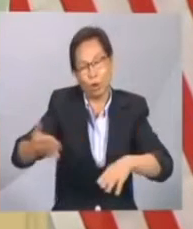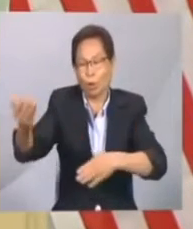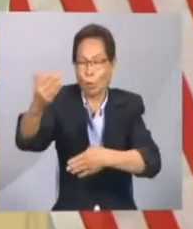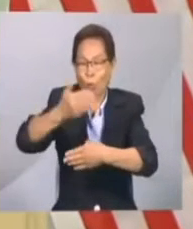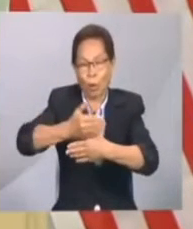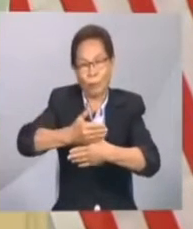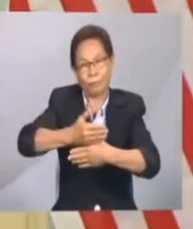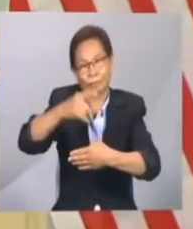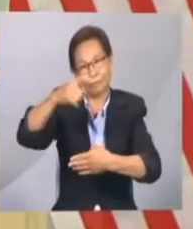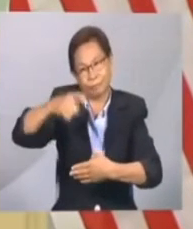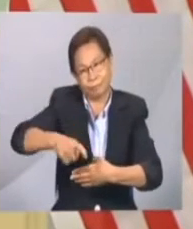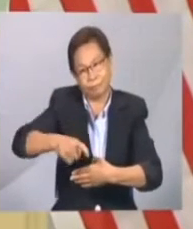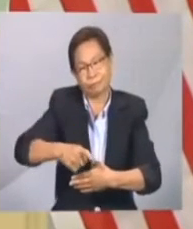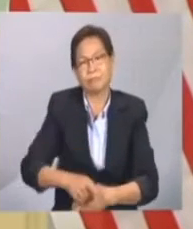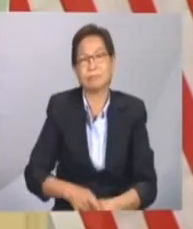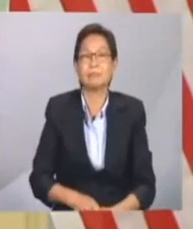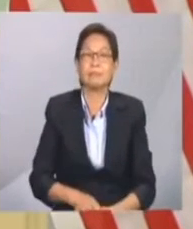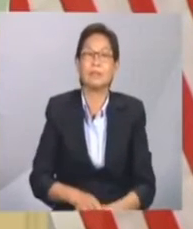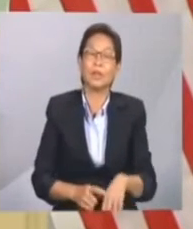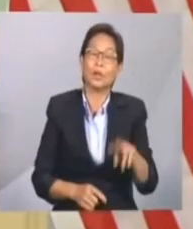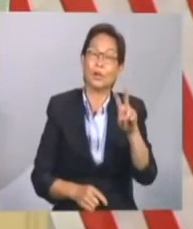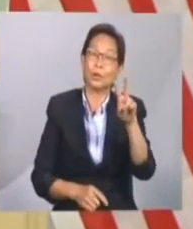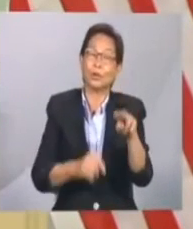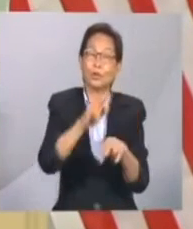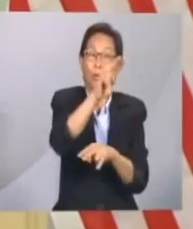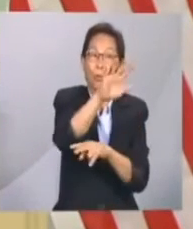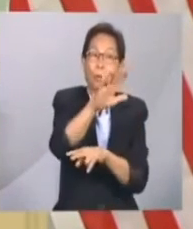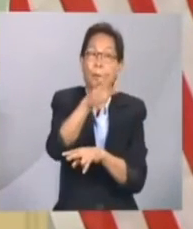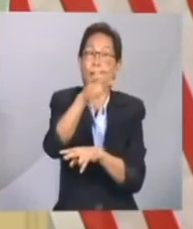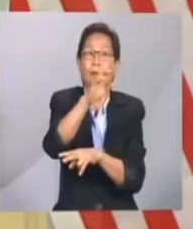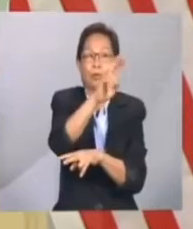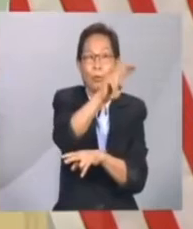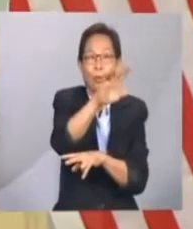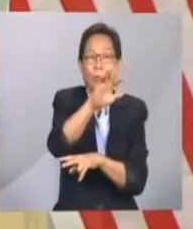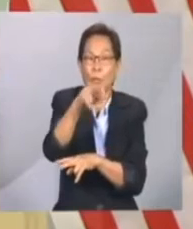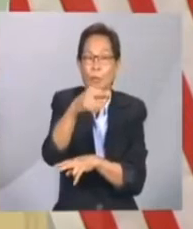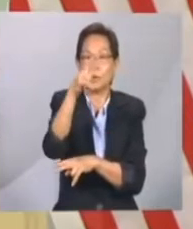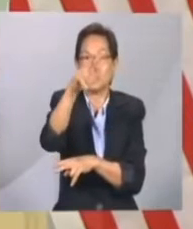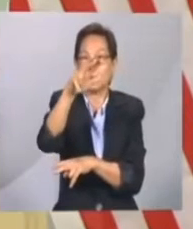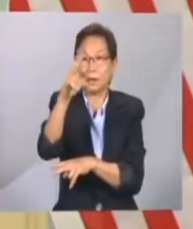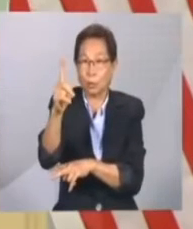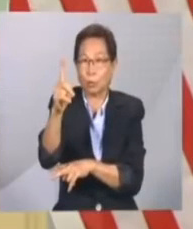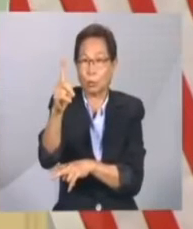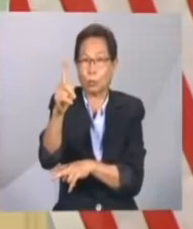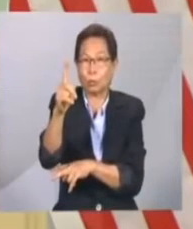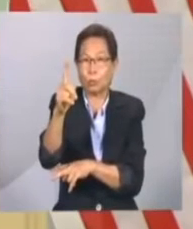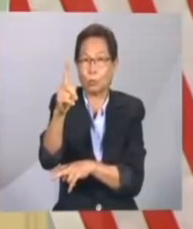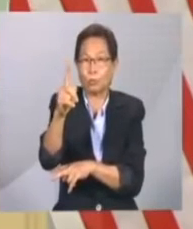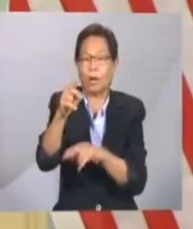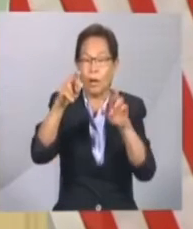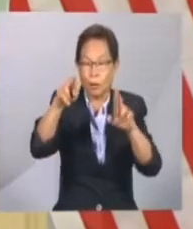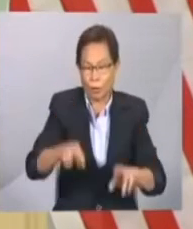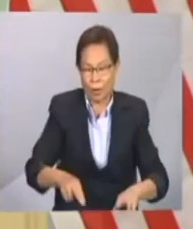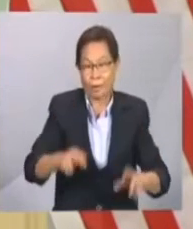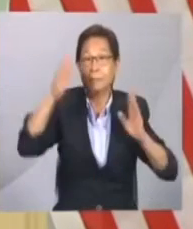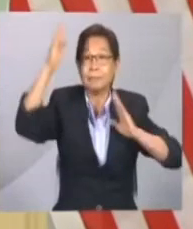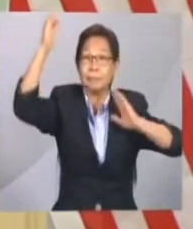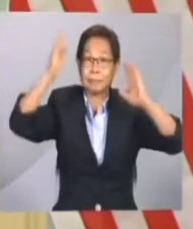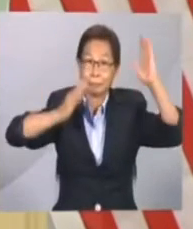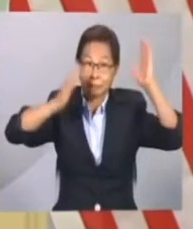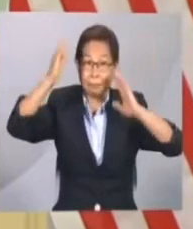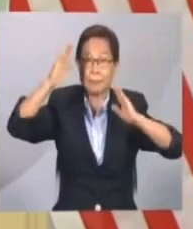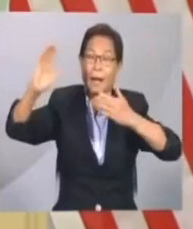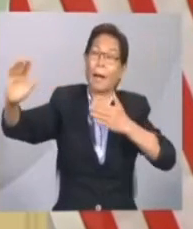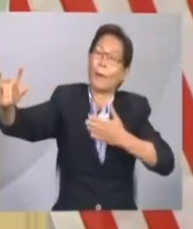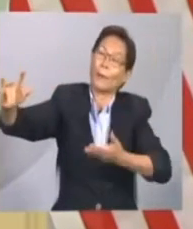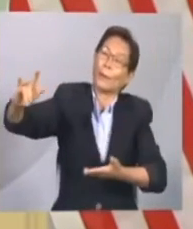wajib. Seramai 25,031 rakyat Malaysia